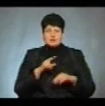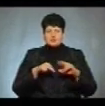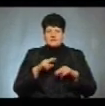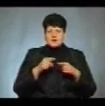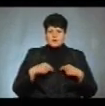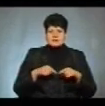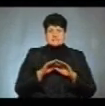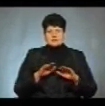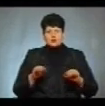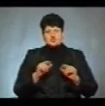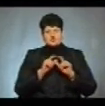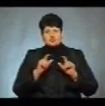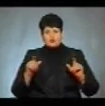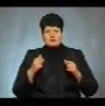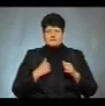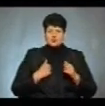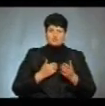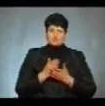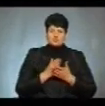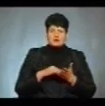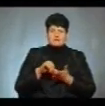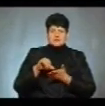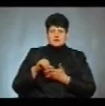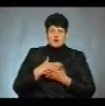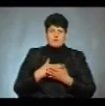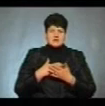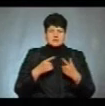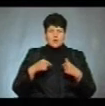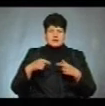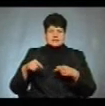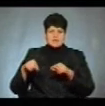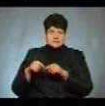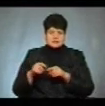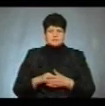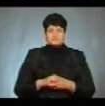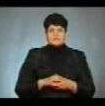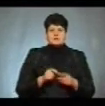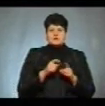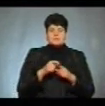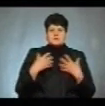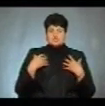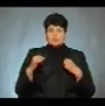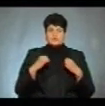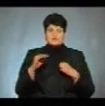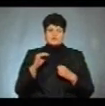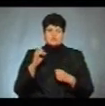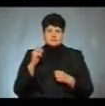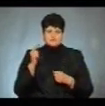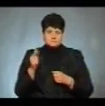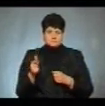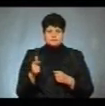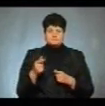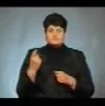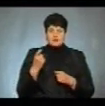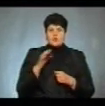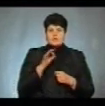організації, садочки та школи, військовослужбовці і представники громадських організацій. За словами начальника управління житлово-комунального господарства